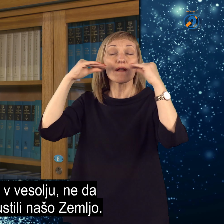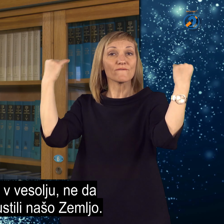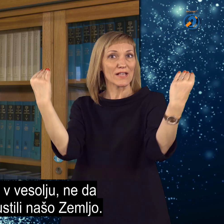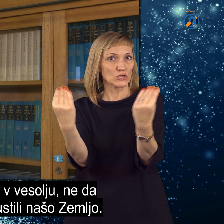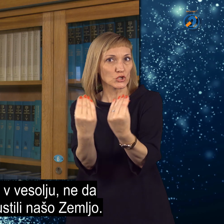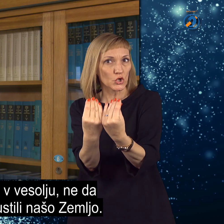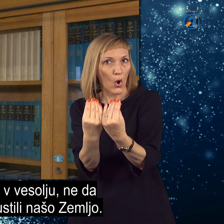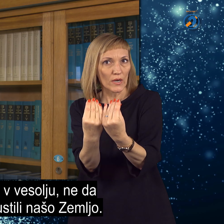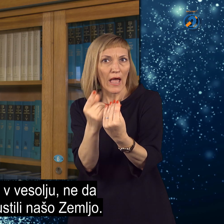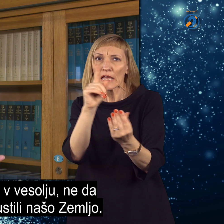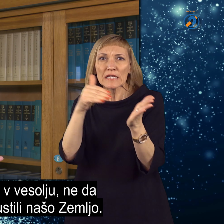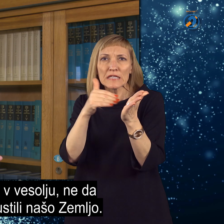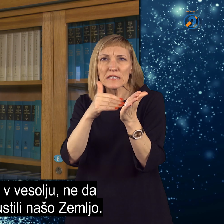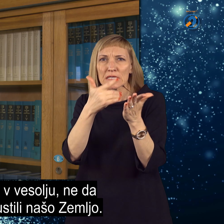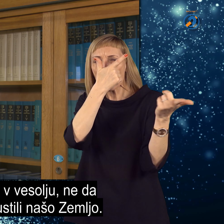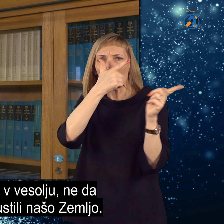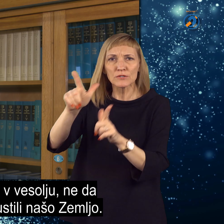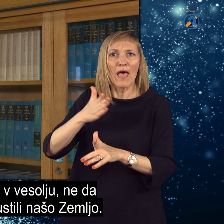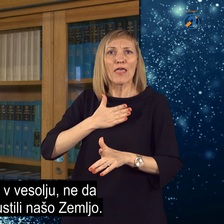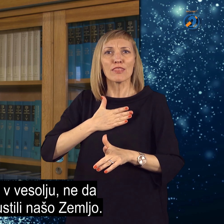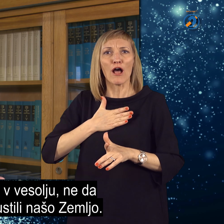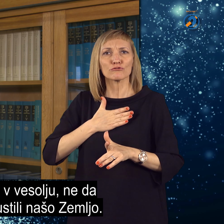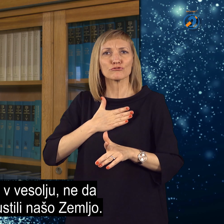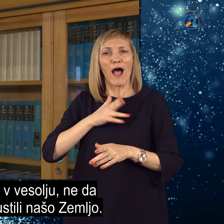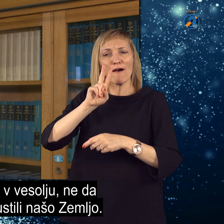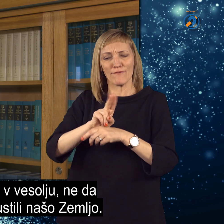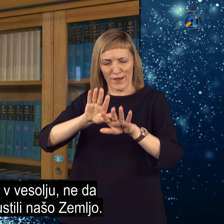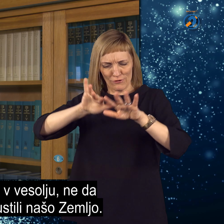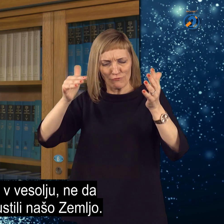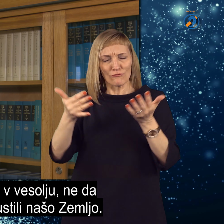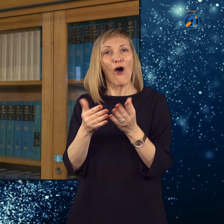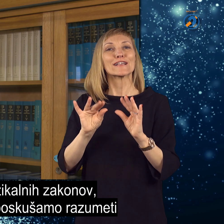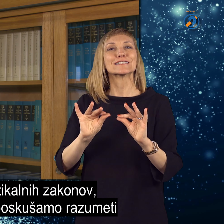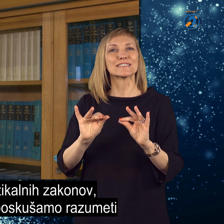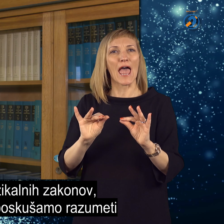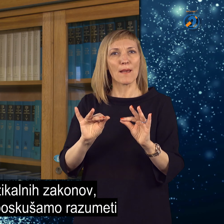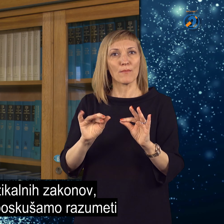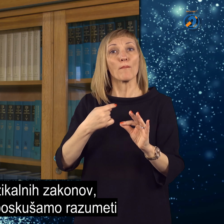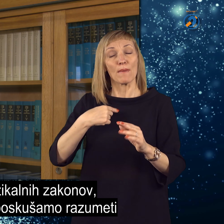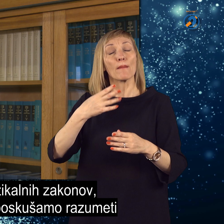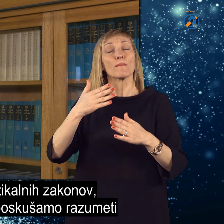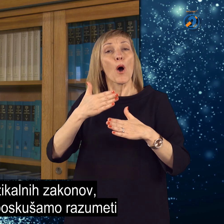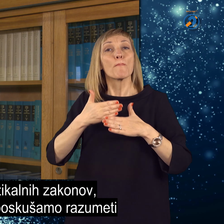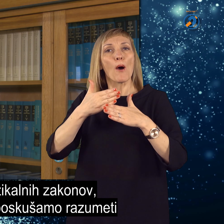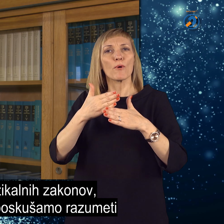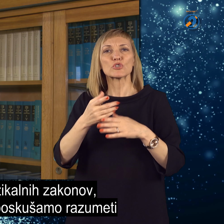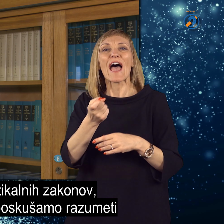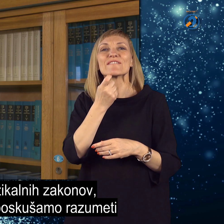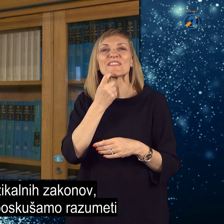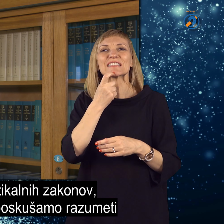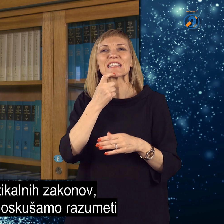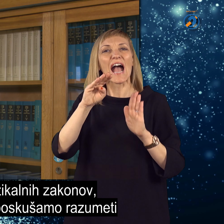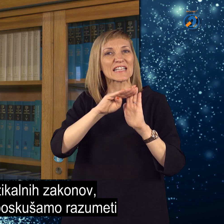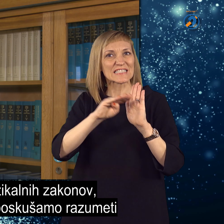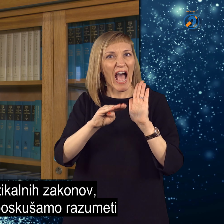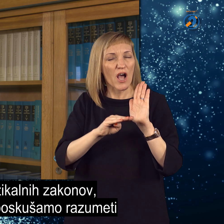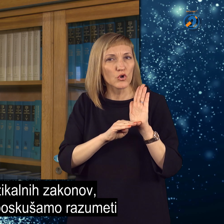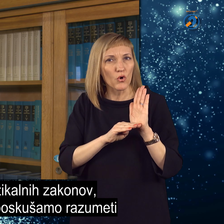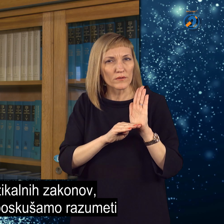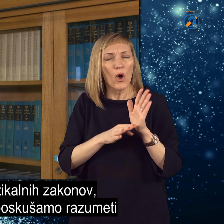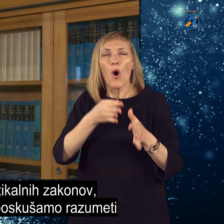vesolju, ne da bi pri tem zapustili naše zemlje in sicer s pomočjo fizikalnih zakonov, ki jih poznamo,